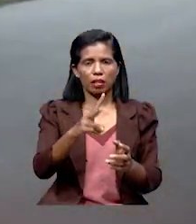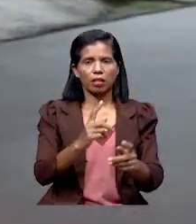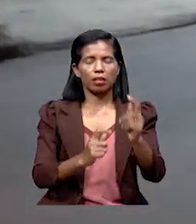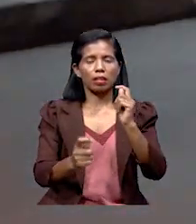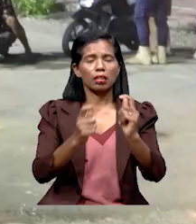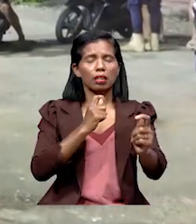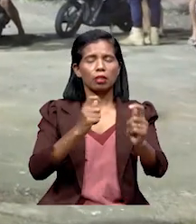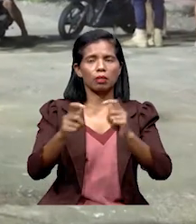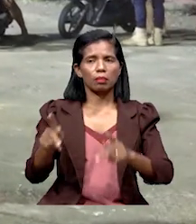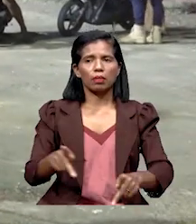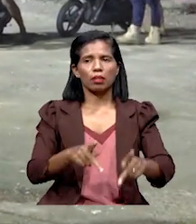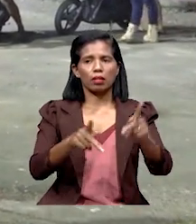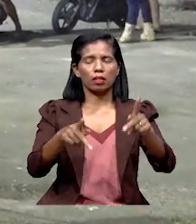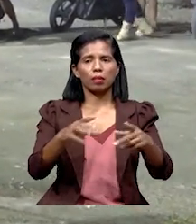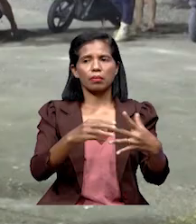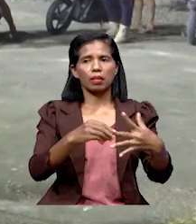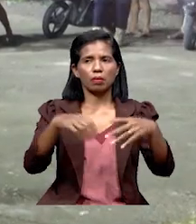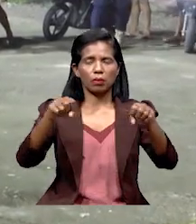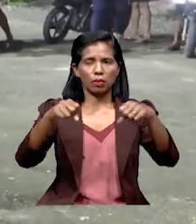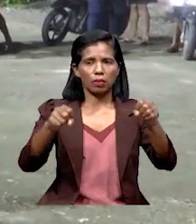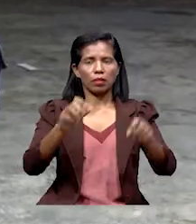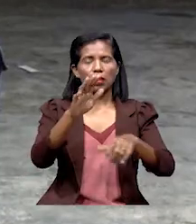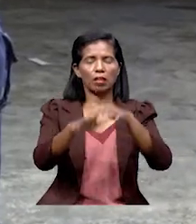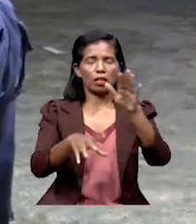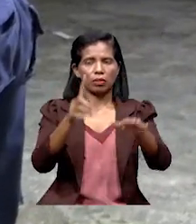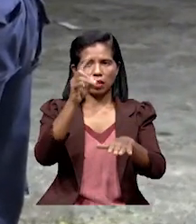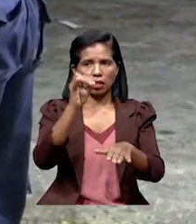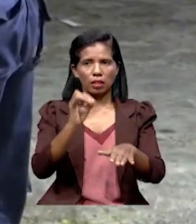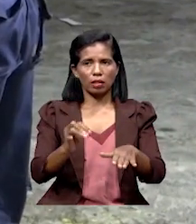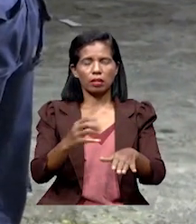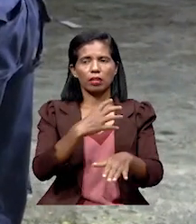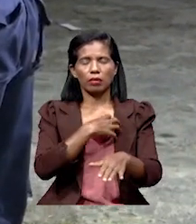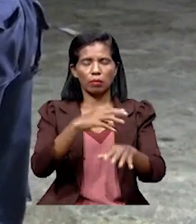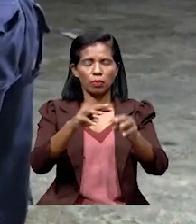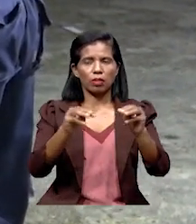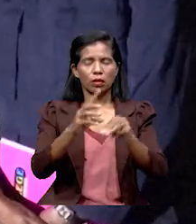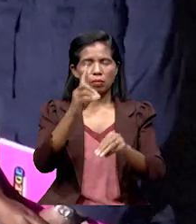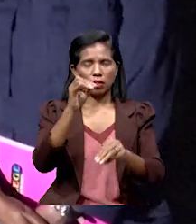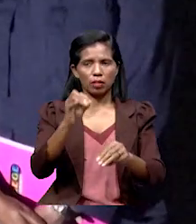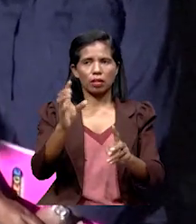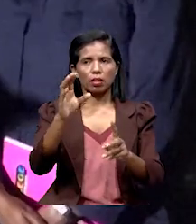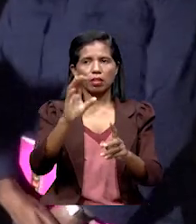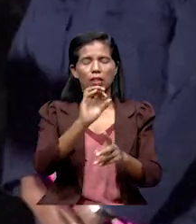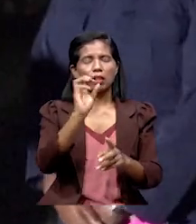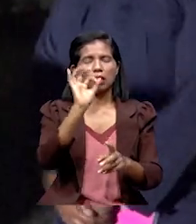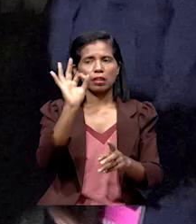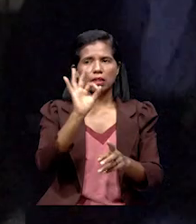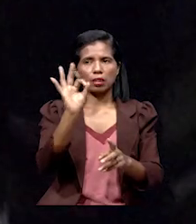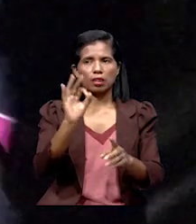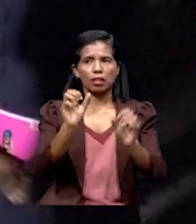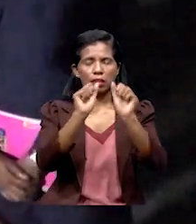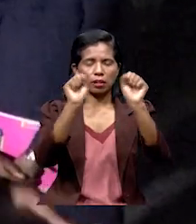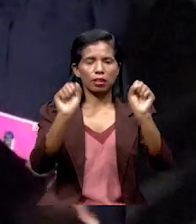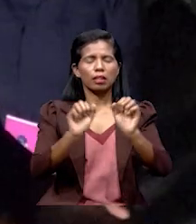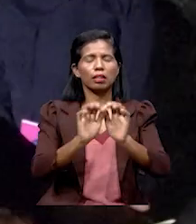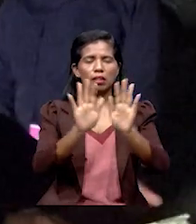publiku liu-liu motorizada sida nebe sirkula iha kapital dili ne komando munisipi dili hahuya lorong sesta sabado no domingo semana